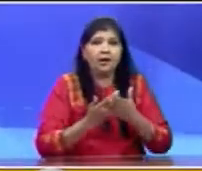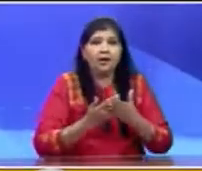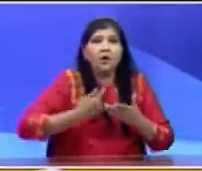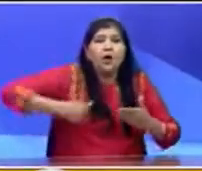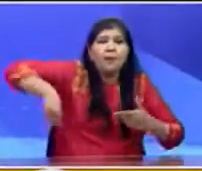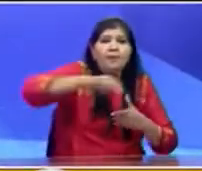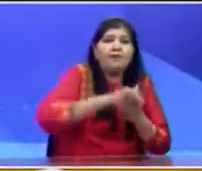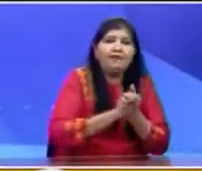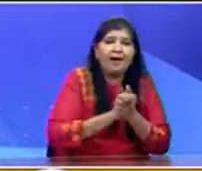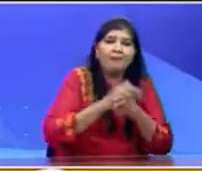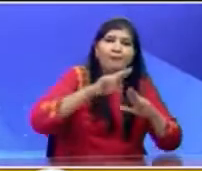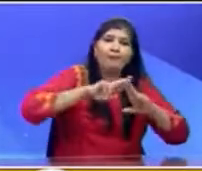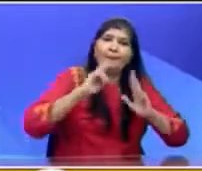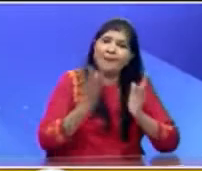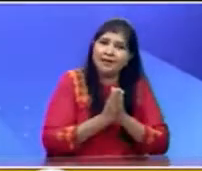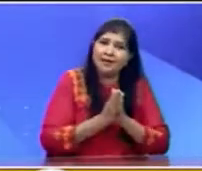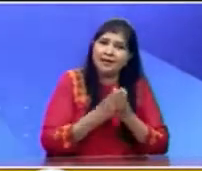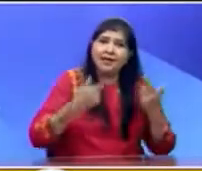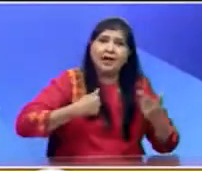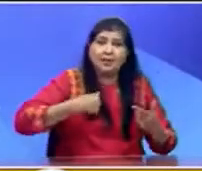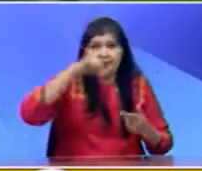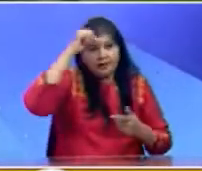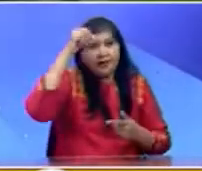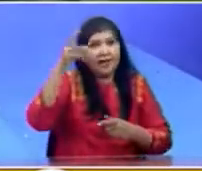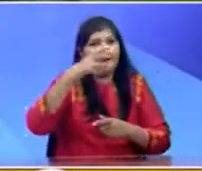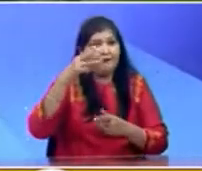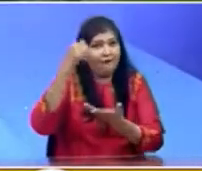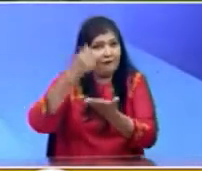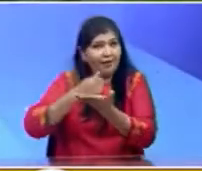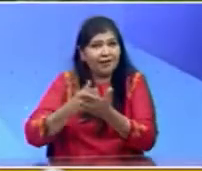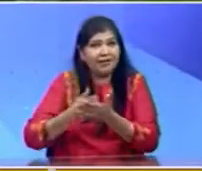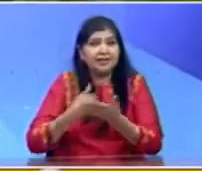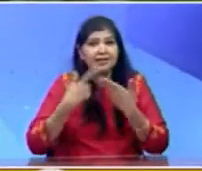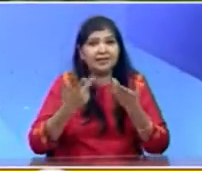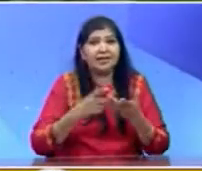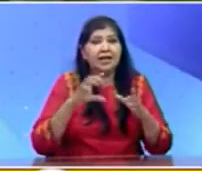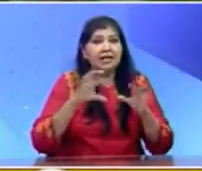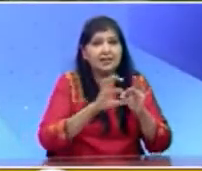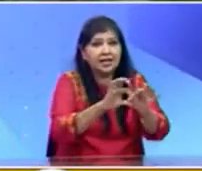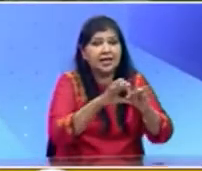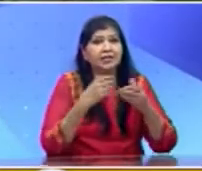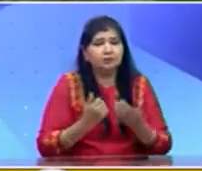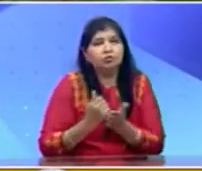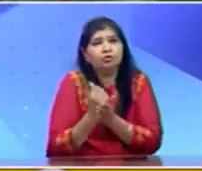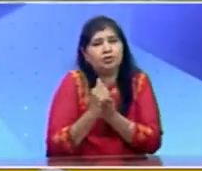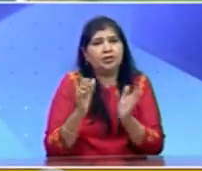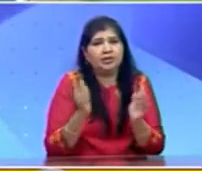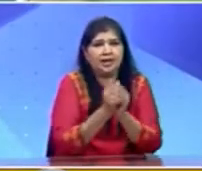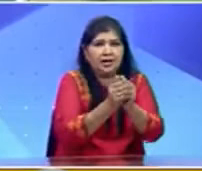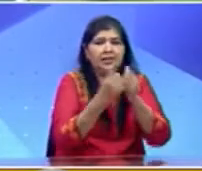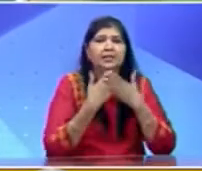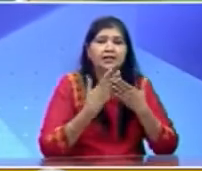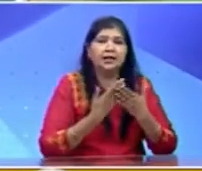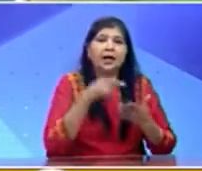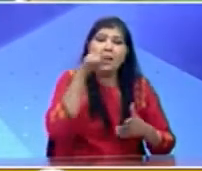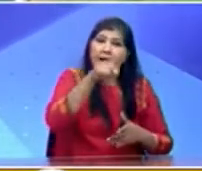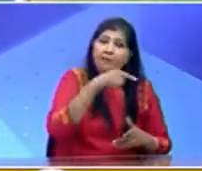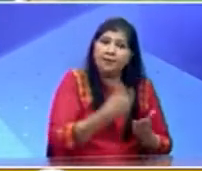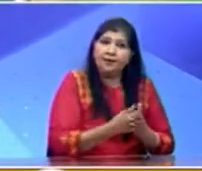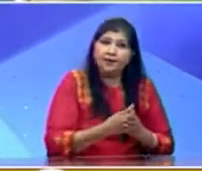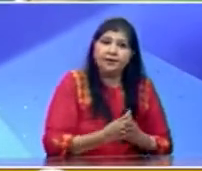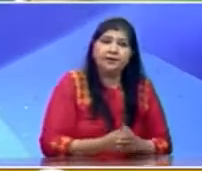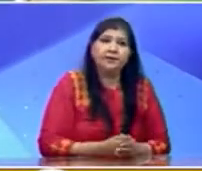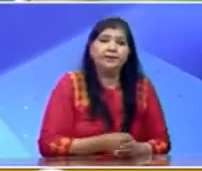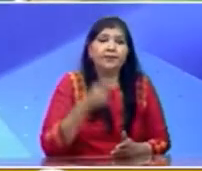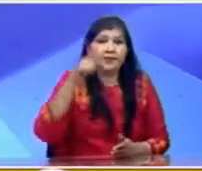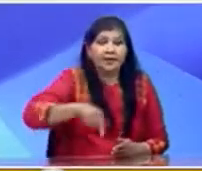पर हमारा प्यारा तिरंगा फहरे, इसके लिए हम सबको जुटना है। आपने